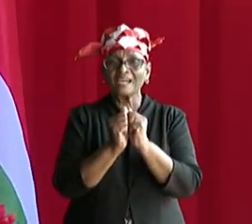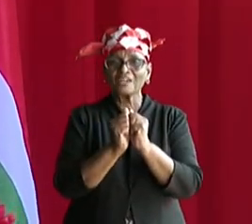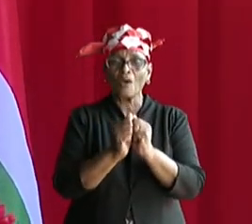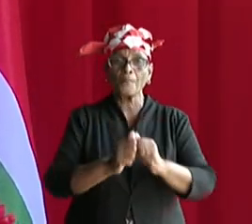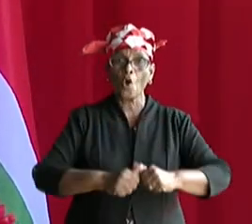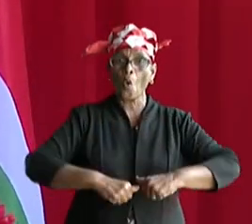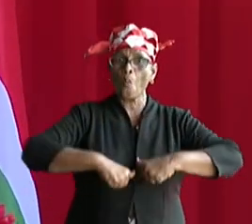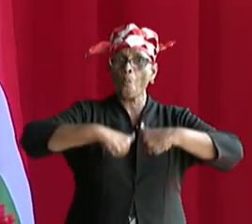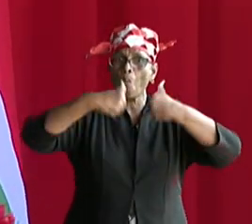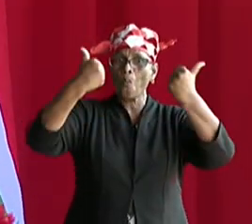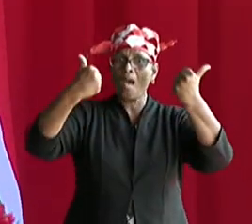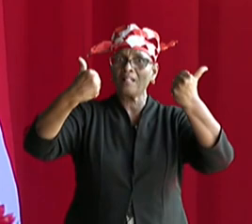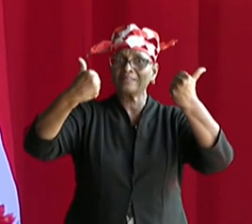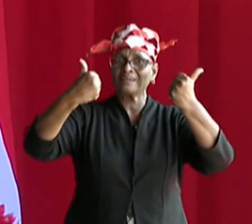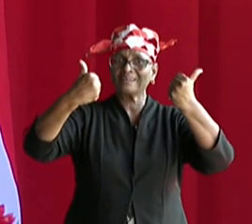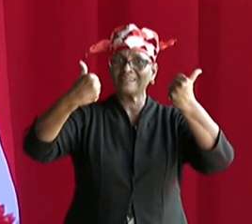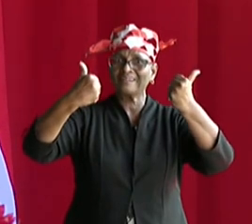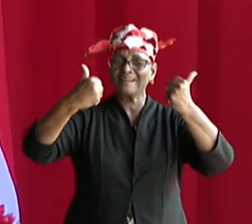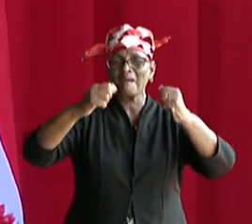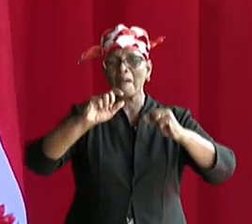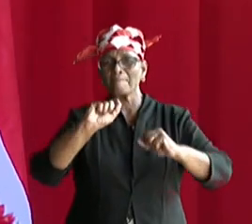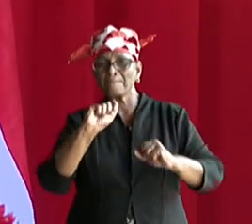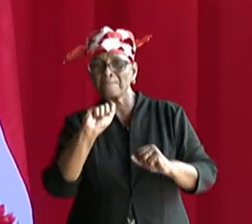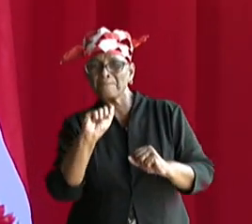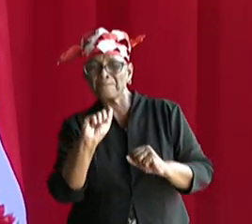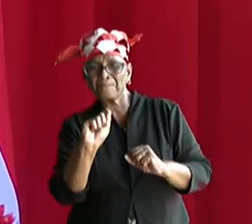grandioze en op een bijna